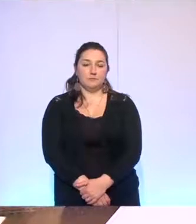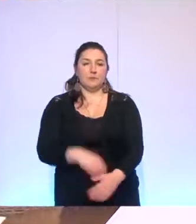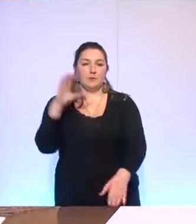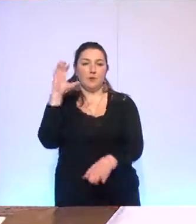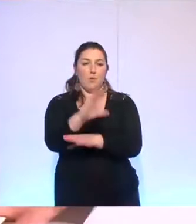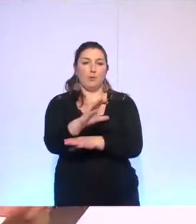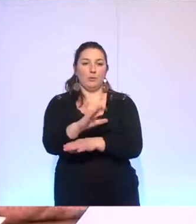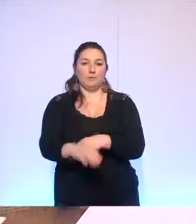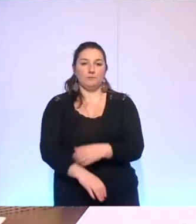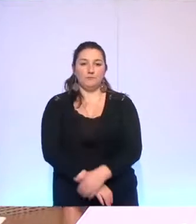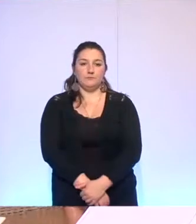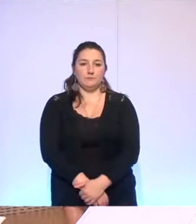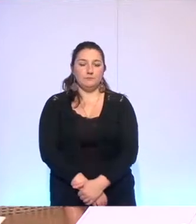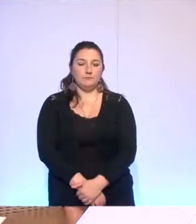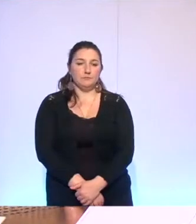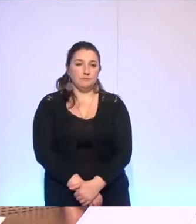Contre.